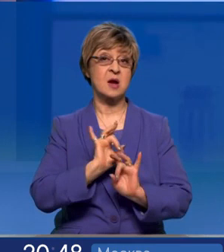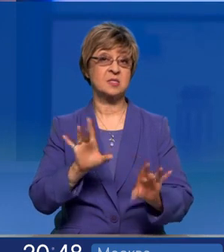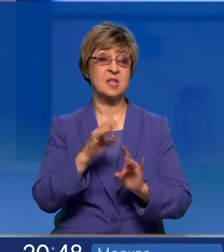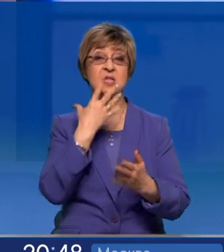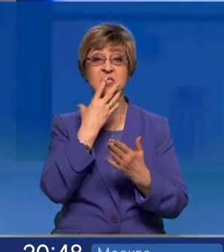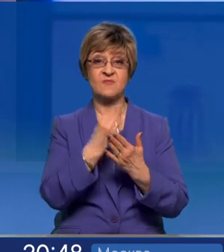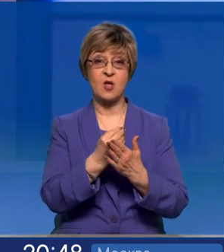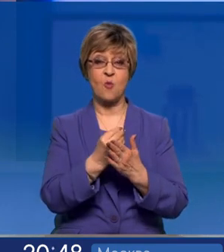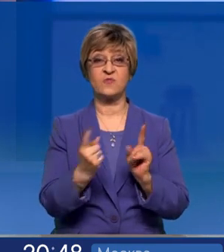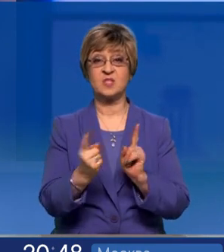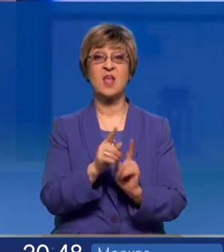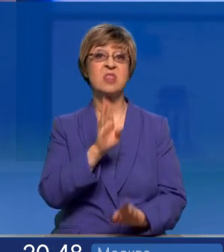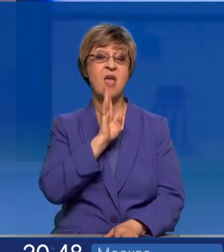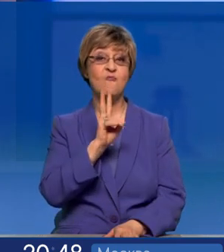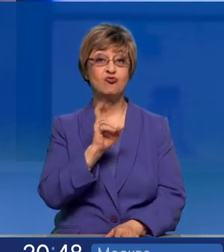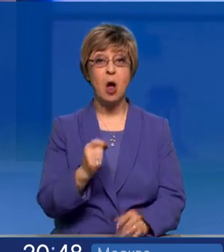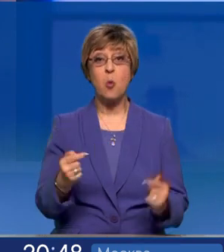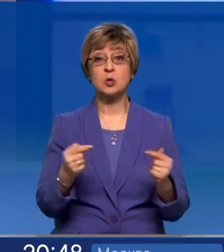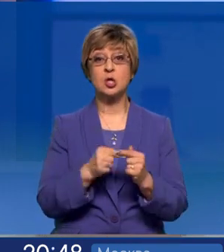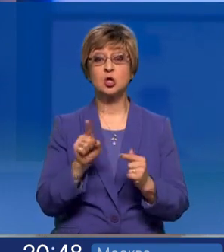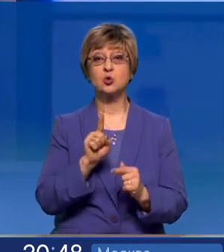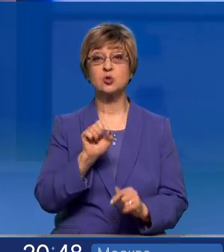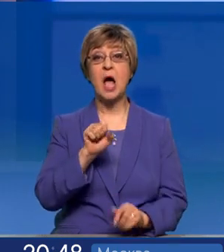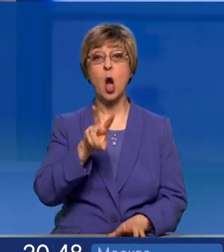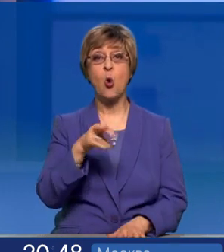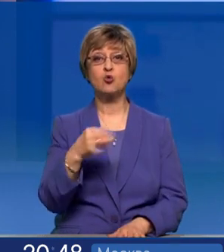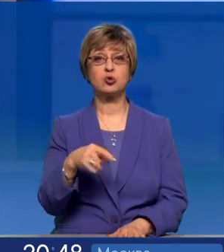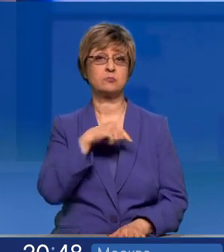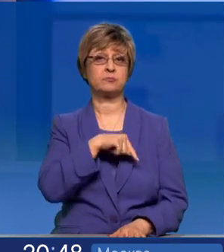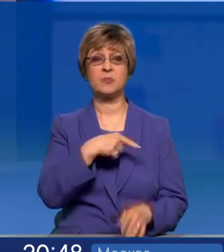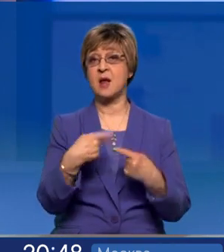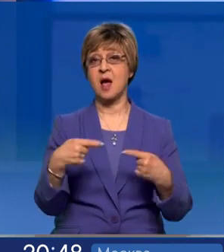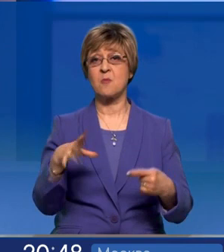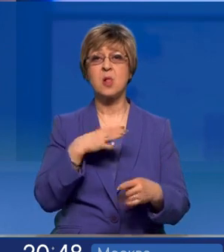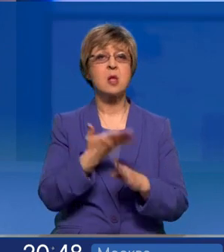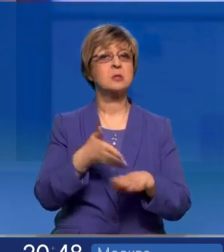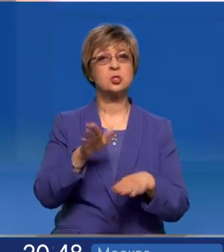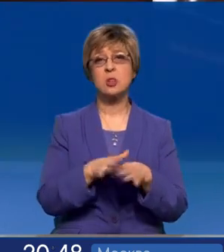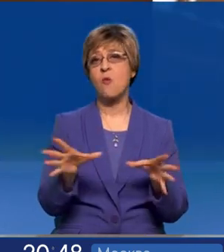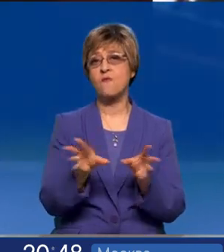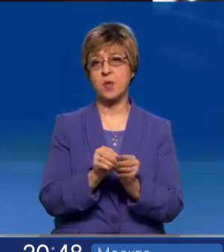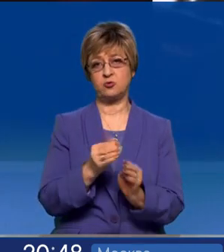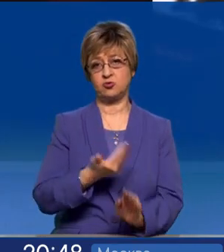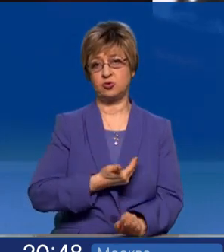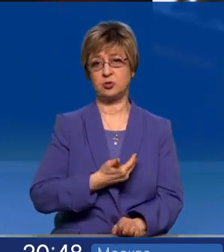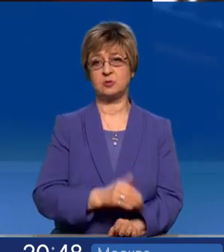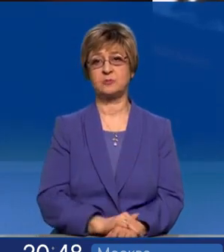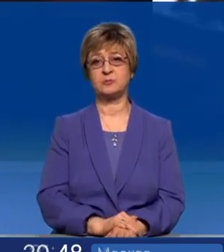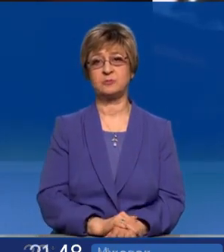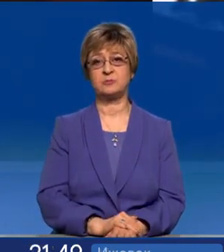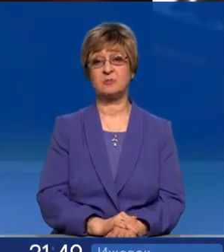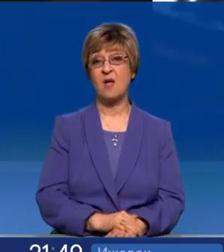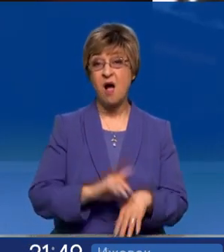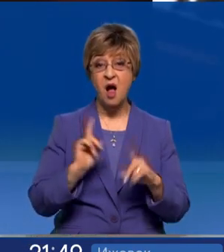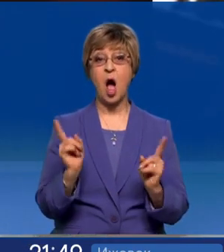стриме. Девушка также уточнила, что они с Лешей слишком разные, и им было очень тяжело жить вместе. Ну, короче, чат, мы